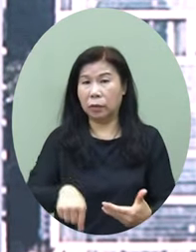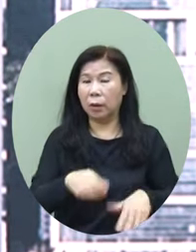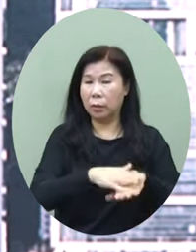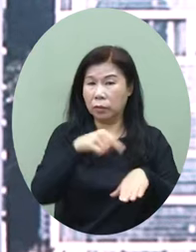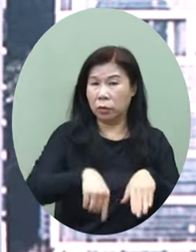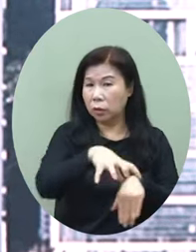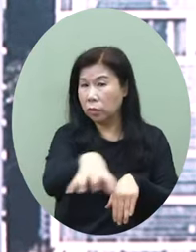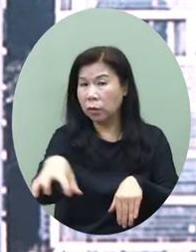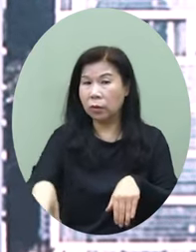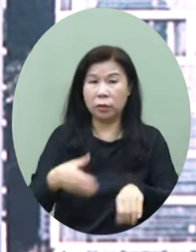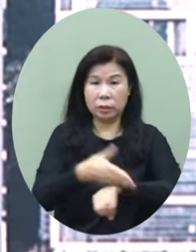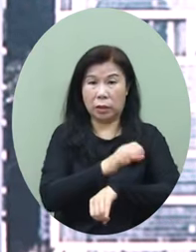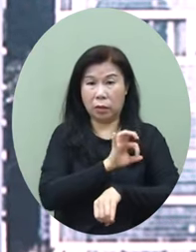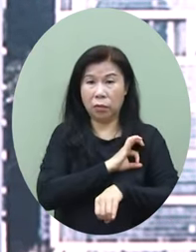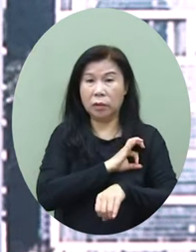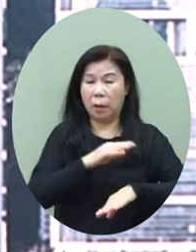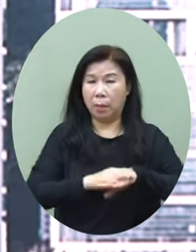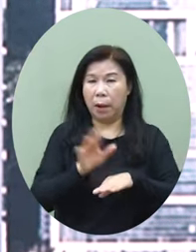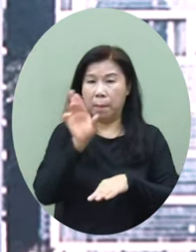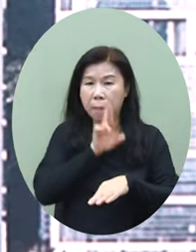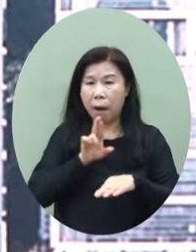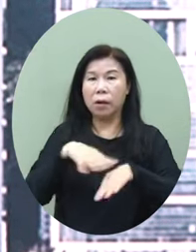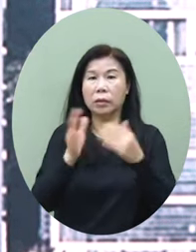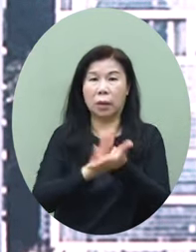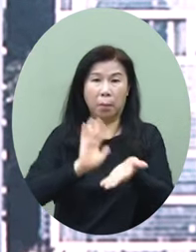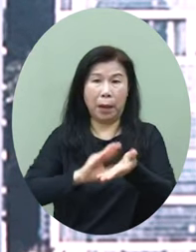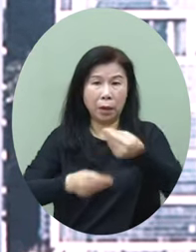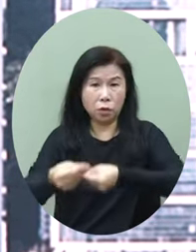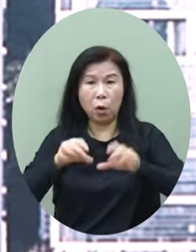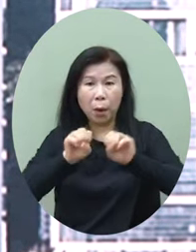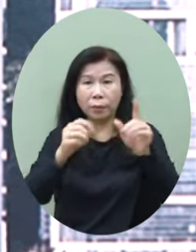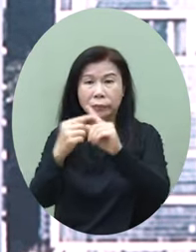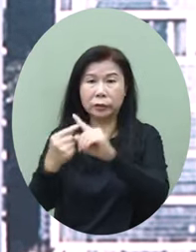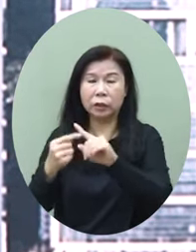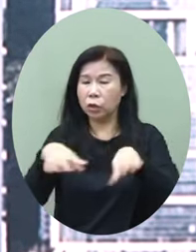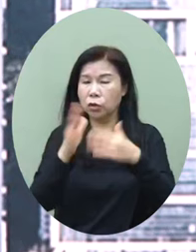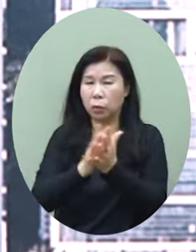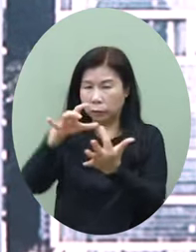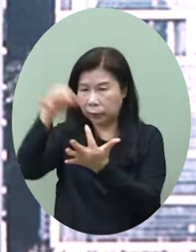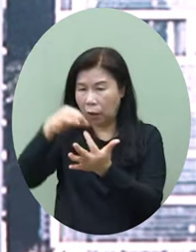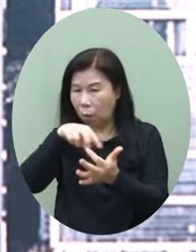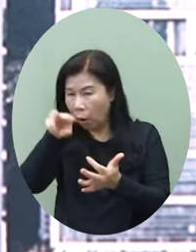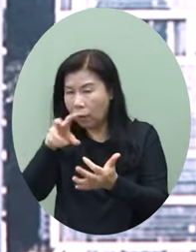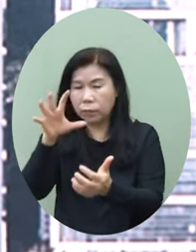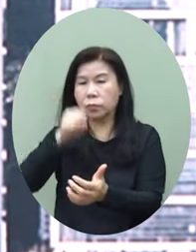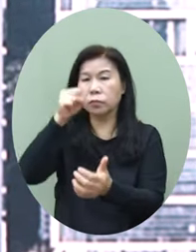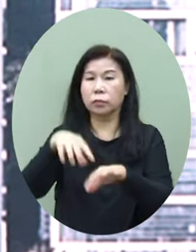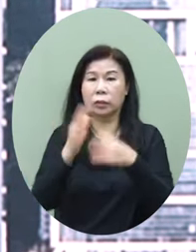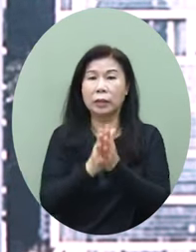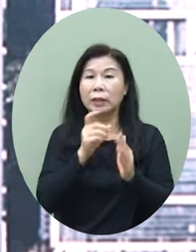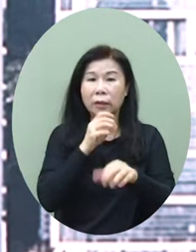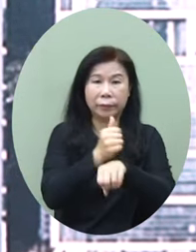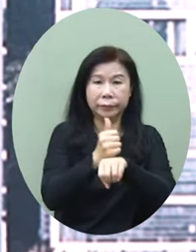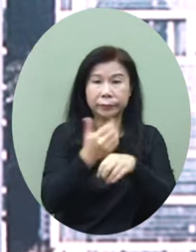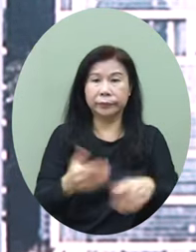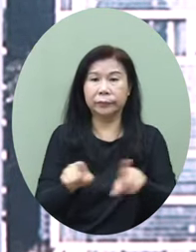然在社區裏面的隱性的傳播者全部抽出來我們就有機會